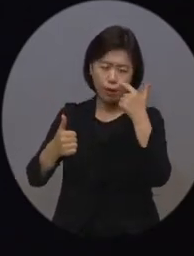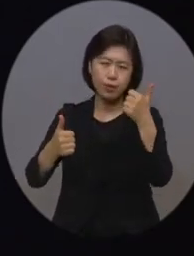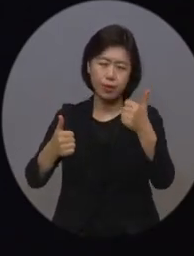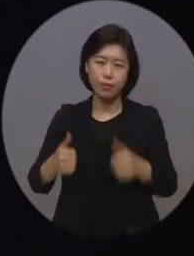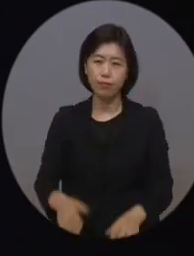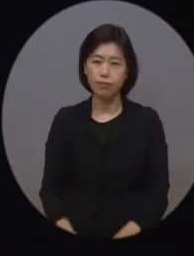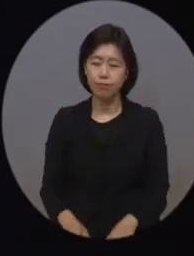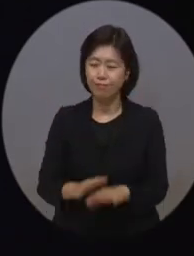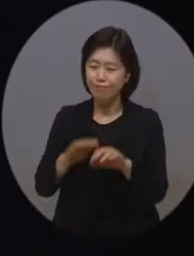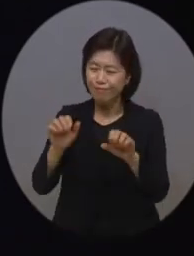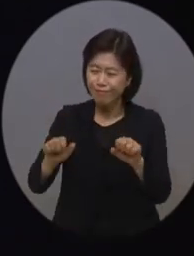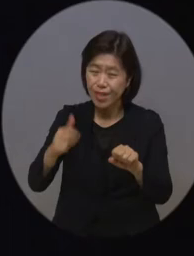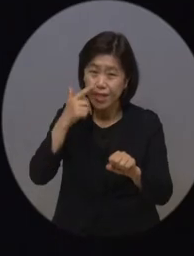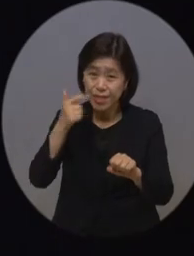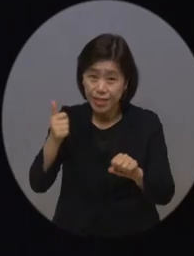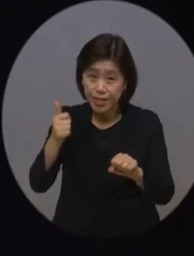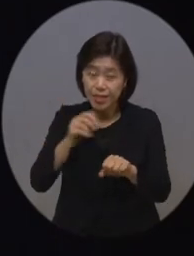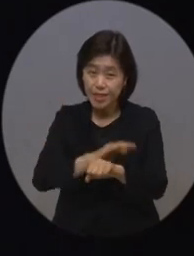다녀오셨어요 아버지?